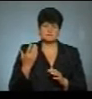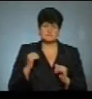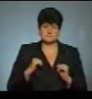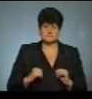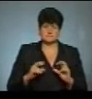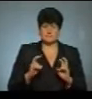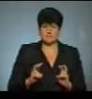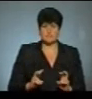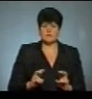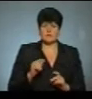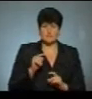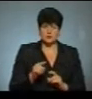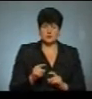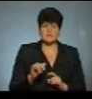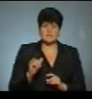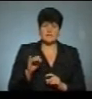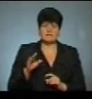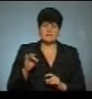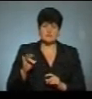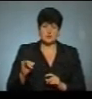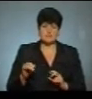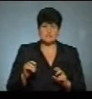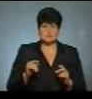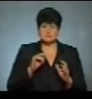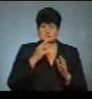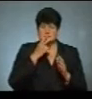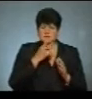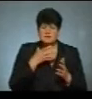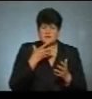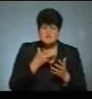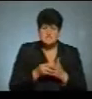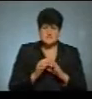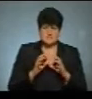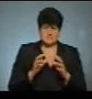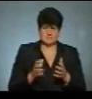переносять це, тому що вони інтровертовані, занурені в власний світ. Тобто